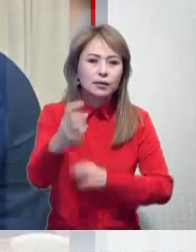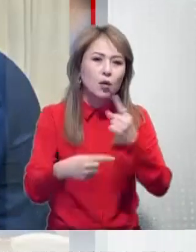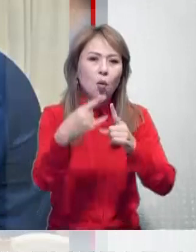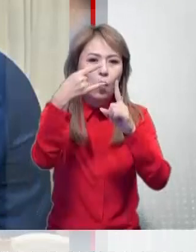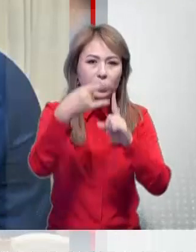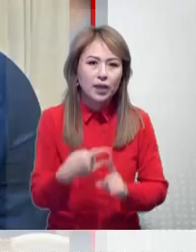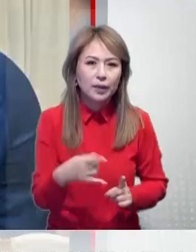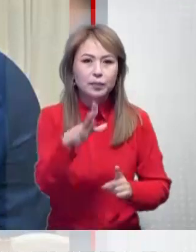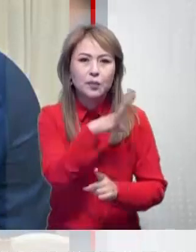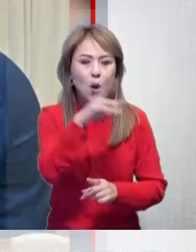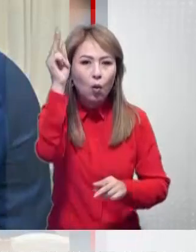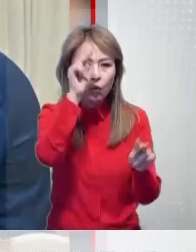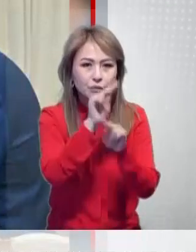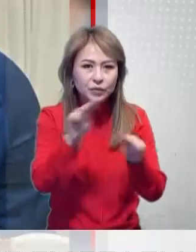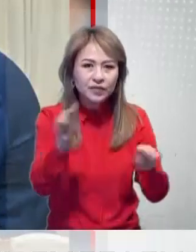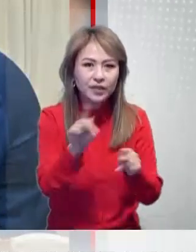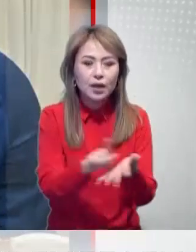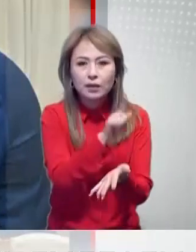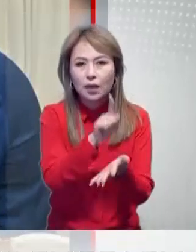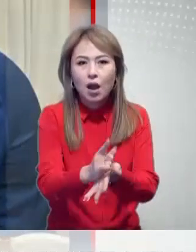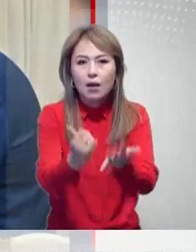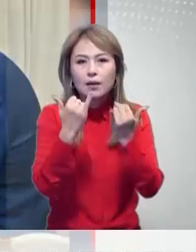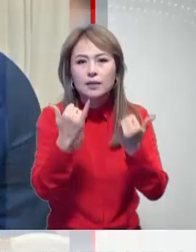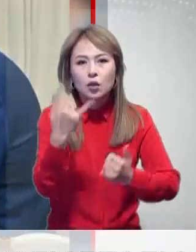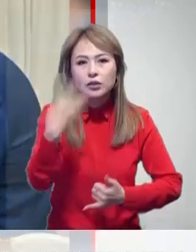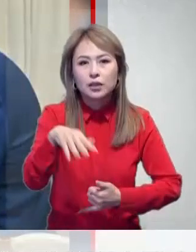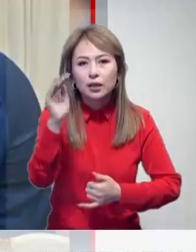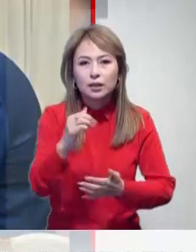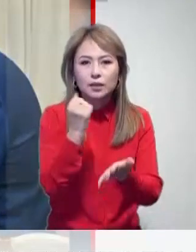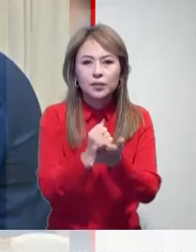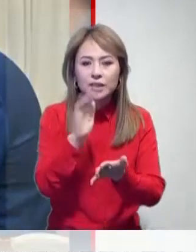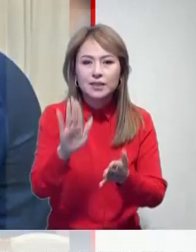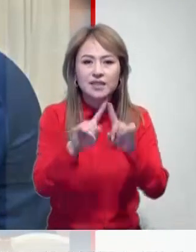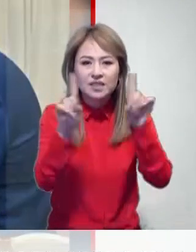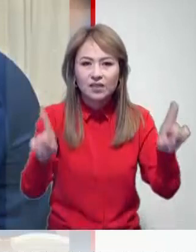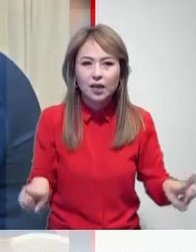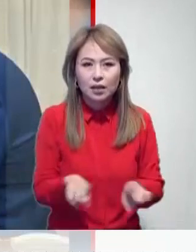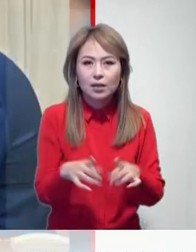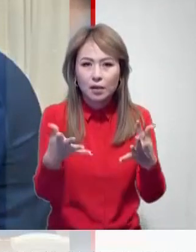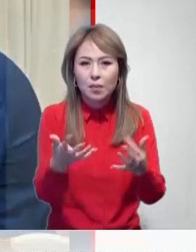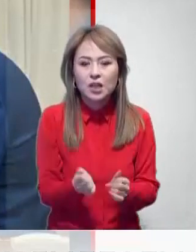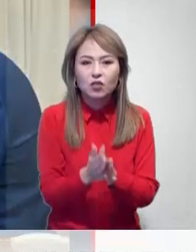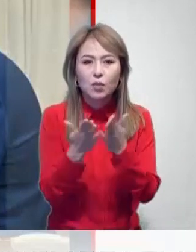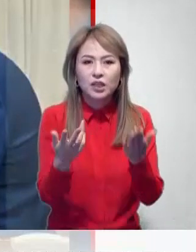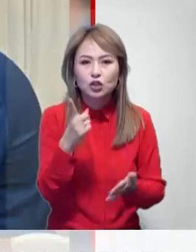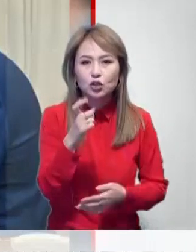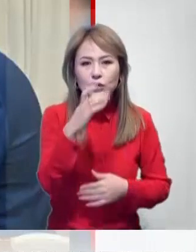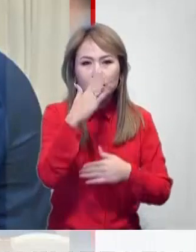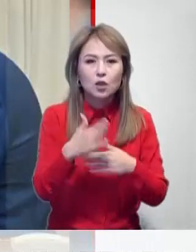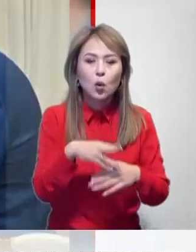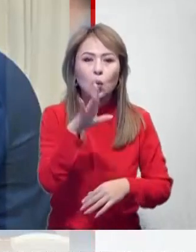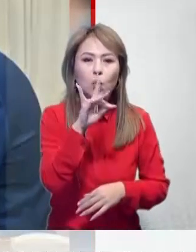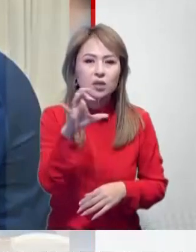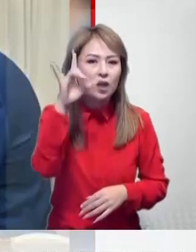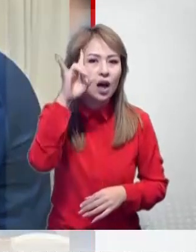беру платформасында оқу мүмкіндігіне ие болды. Қазірдің өзінде 40 мыңға сертификат алған. Платформадағы 100